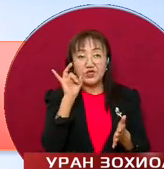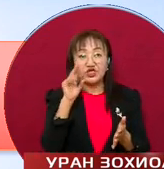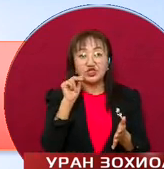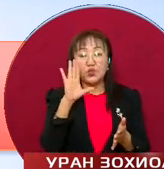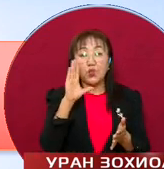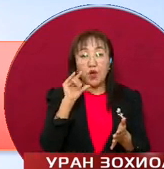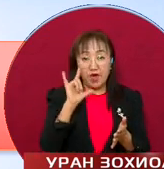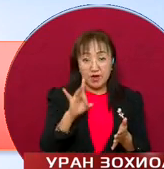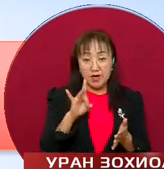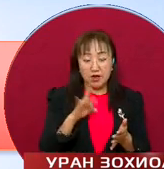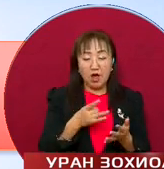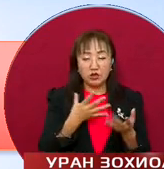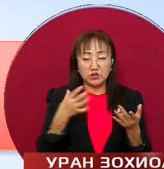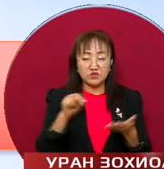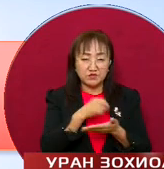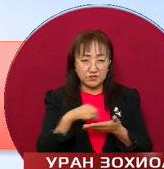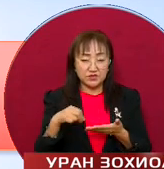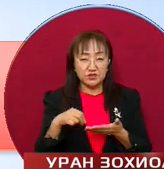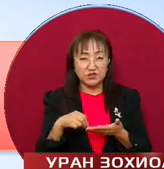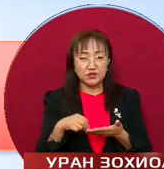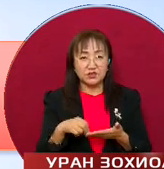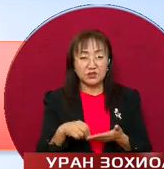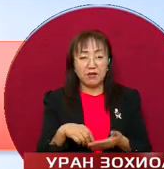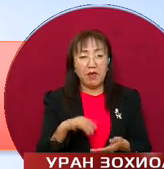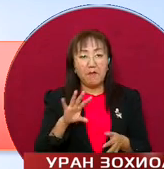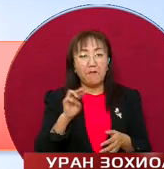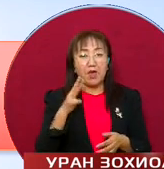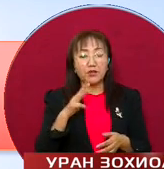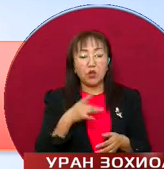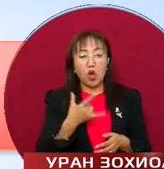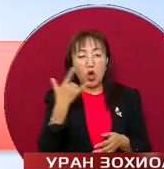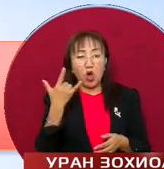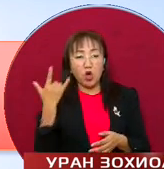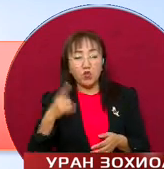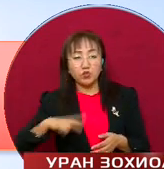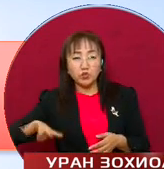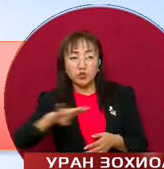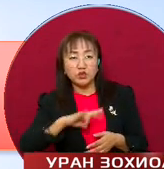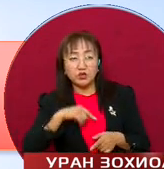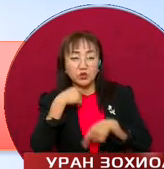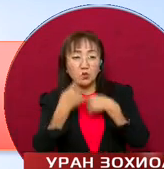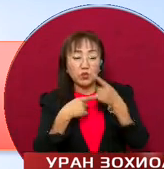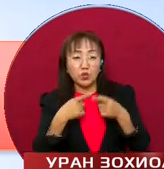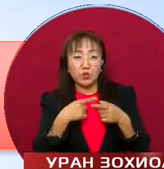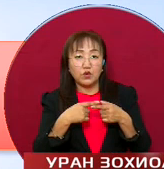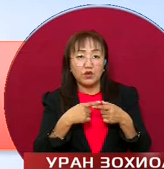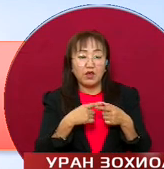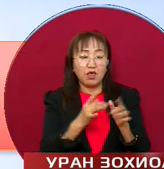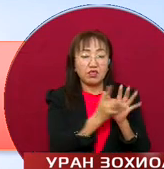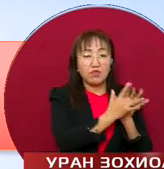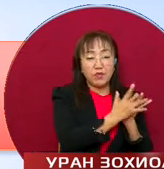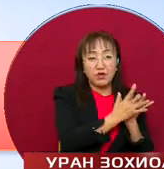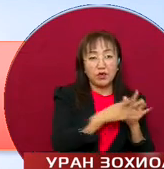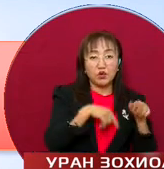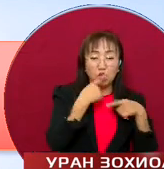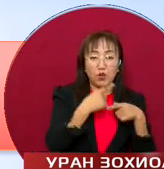За магадгүй говь нутгийн тухай бичгтээ өнөөдрийн хичээлээр үзсэн тэмээний тухай, талын тухай, худгийн